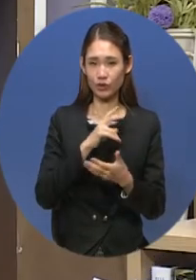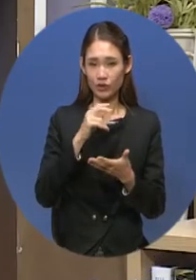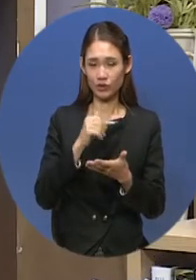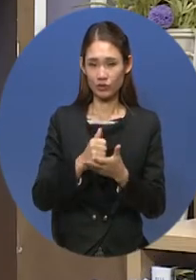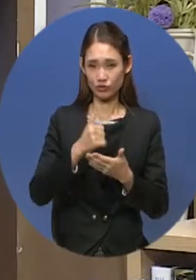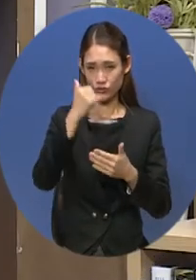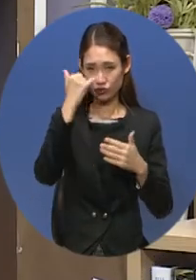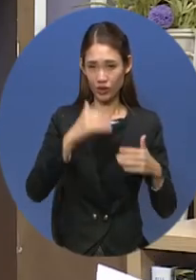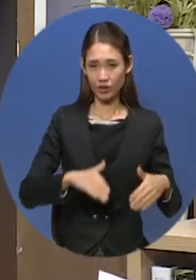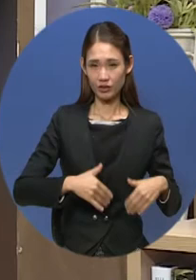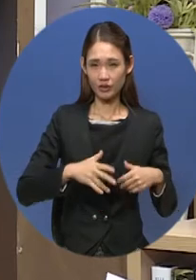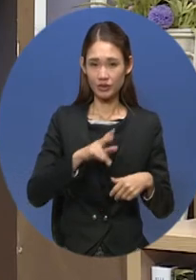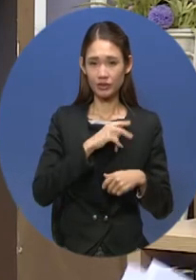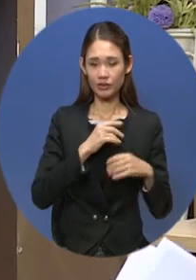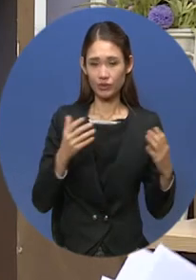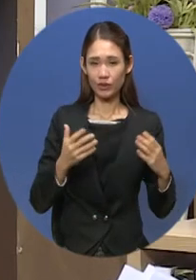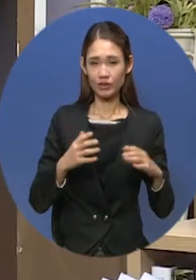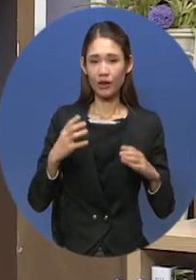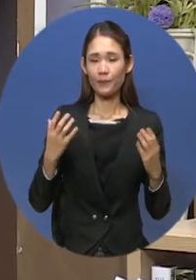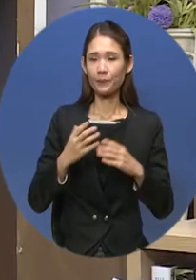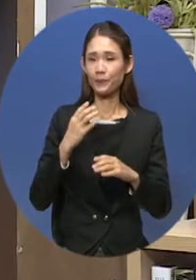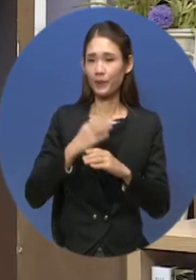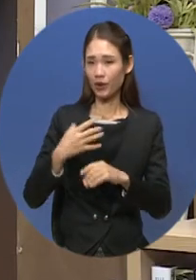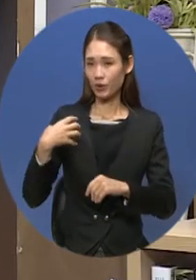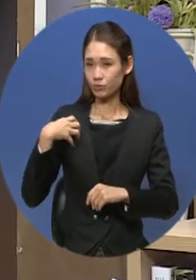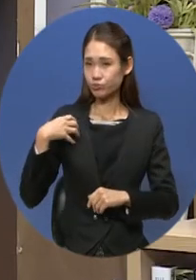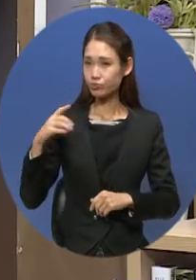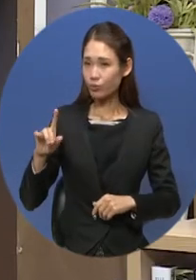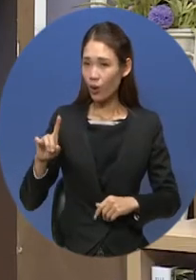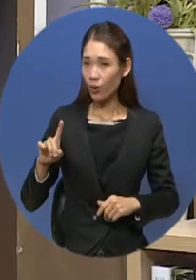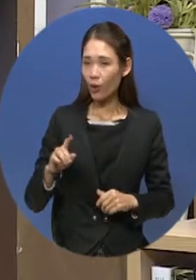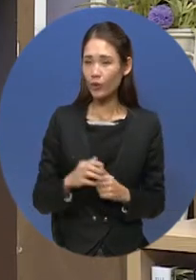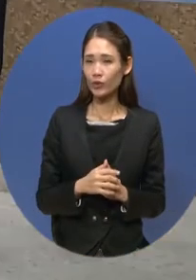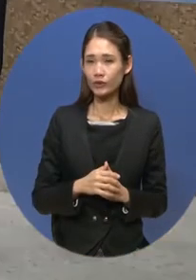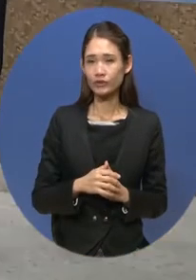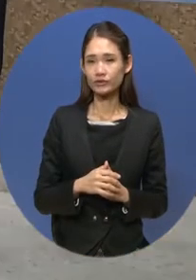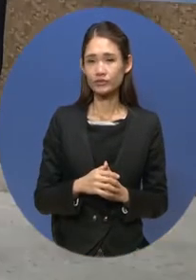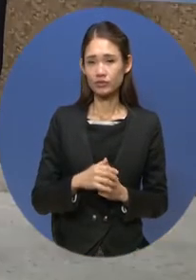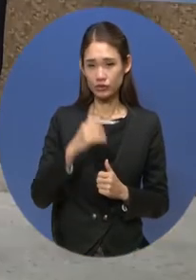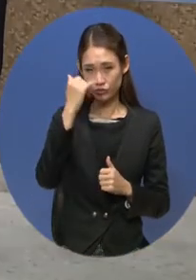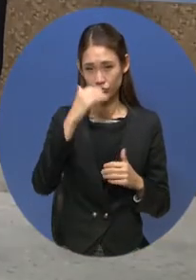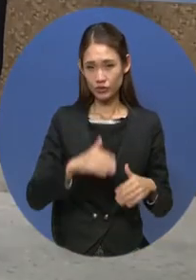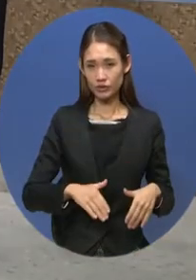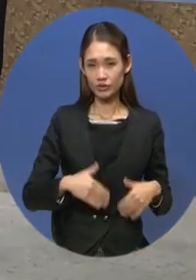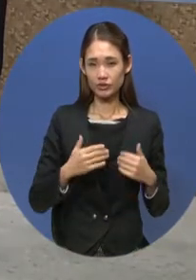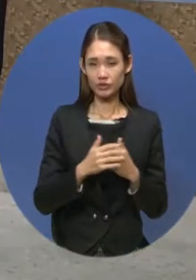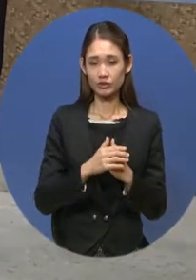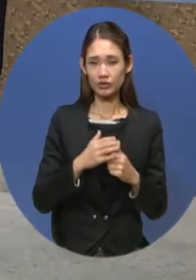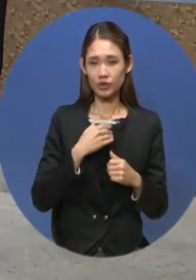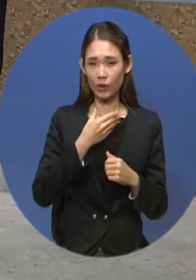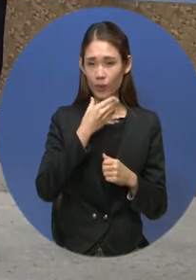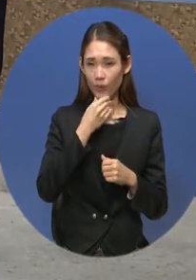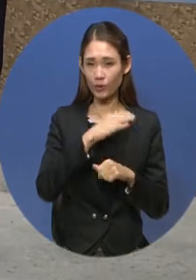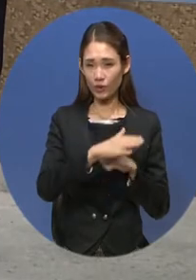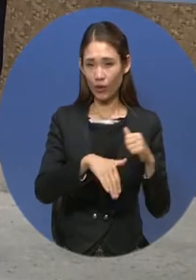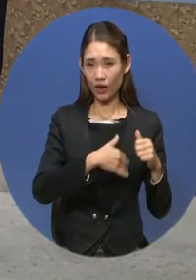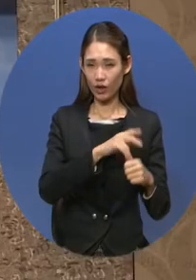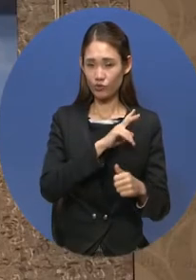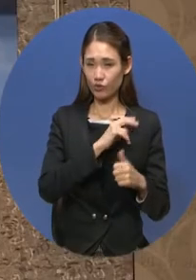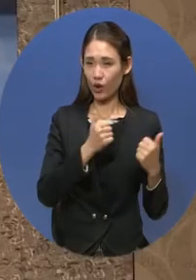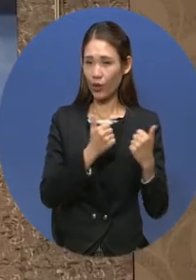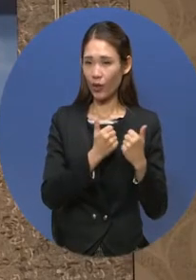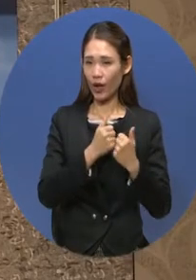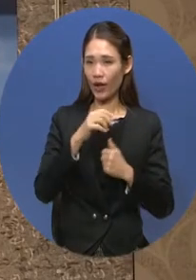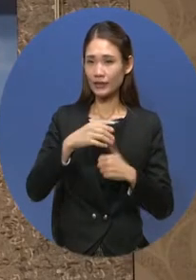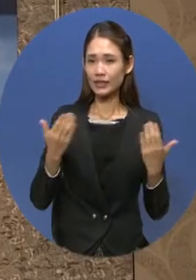의원님께서는 충남도의회에서 어떤 일을 하고 계시는 건가요? 네, 충청남도의회에서 저는 복지환경위원회에서 일을 하고